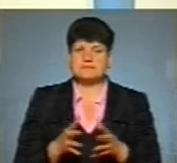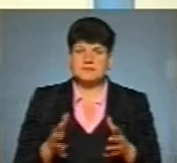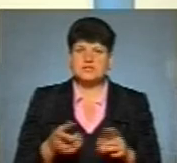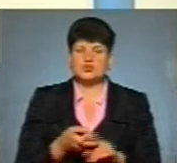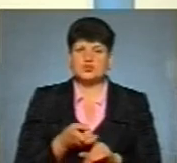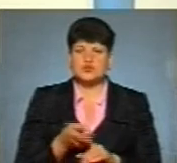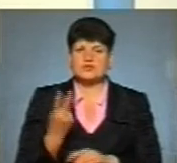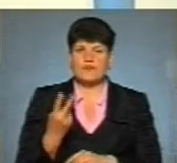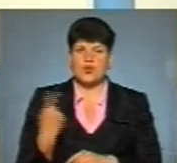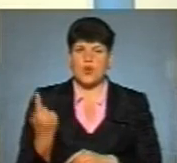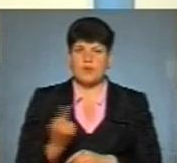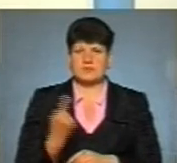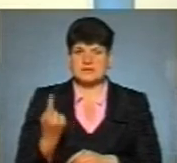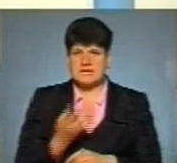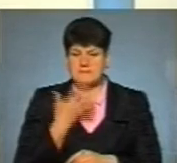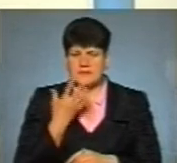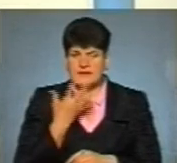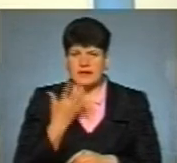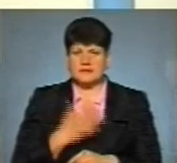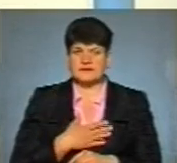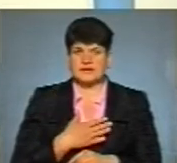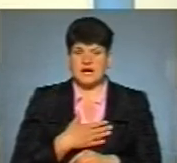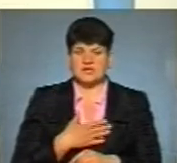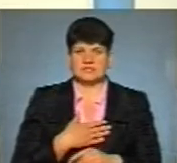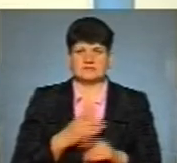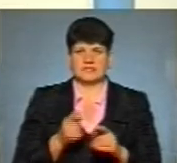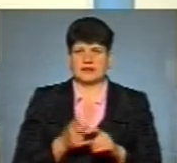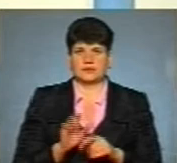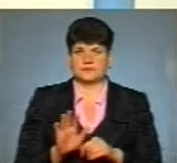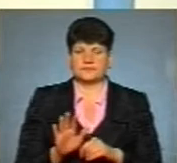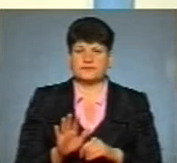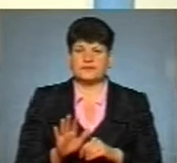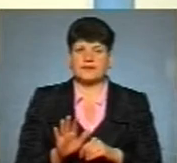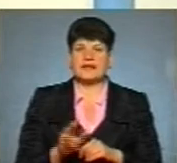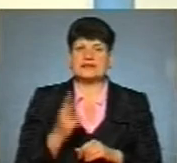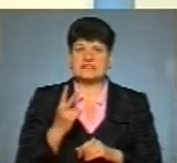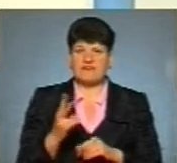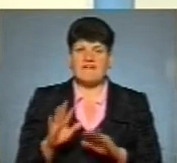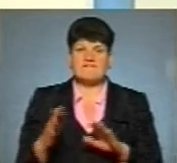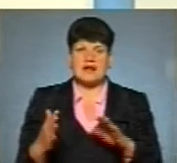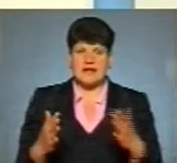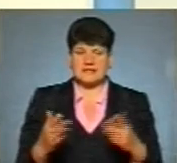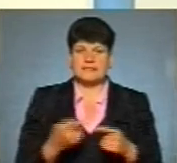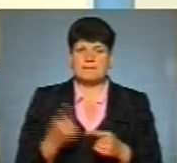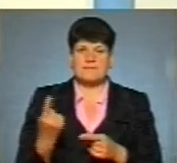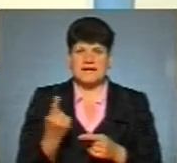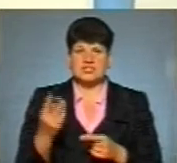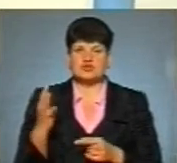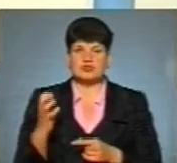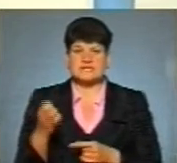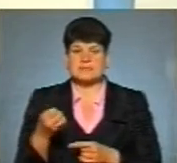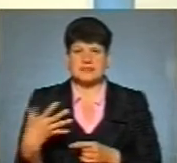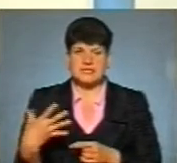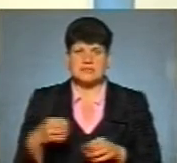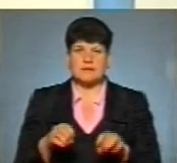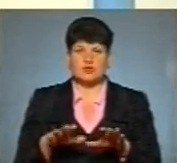ж таки, двох областей південних, наших не суттєво так. Але два варіанти. Перший варіант – це 415 постанова,